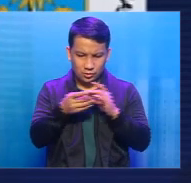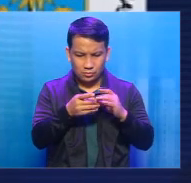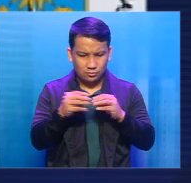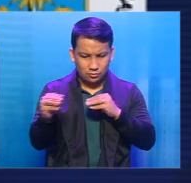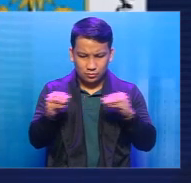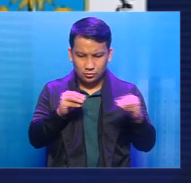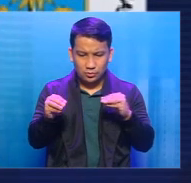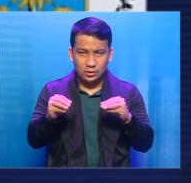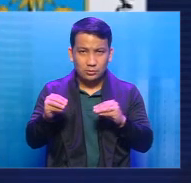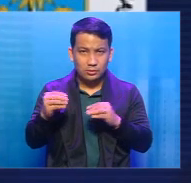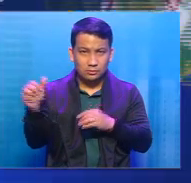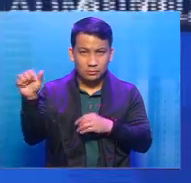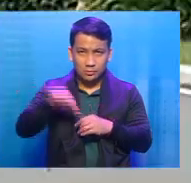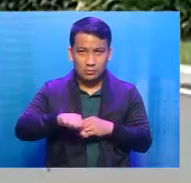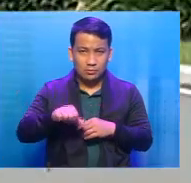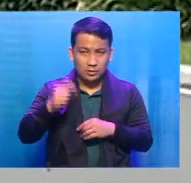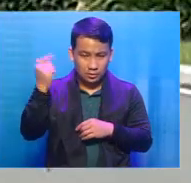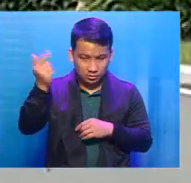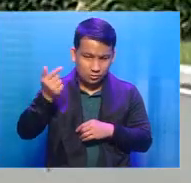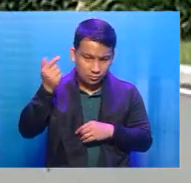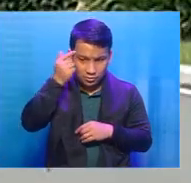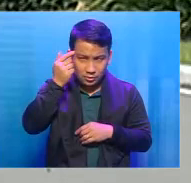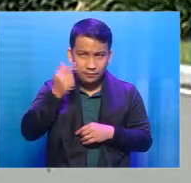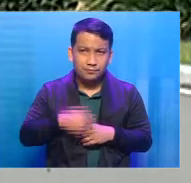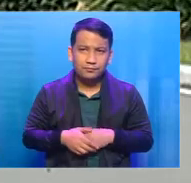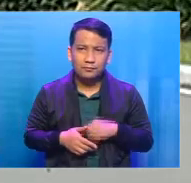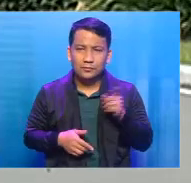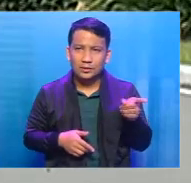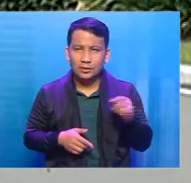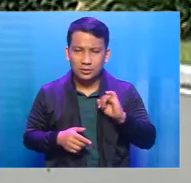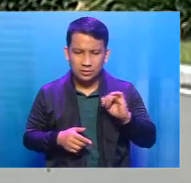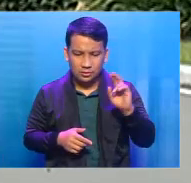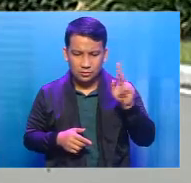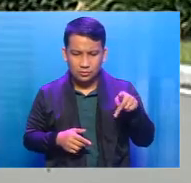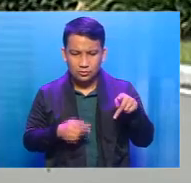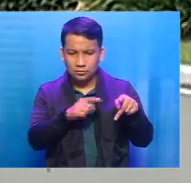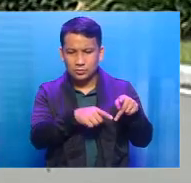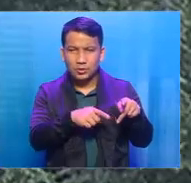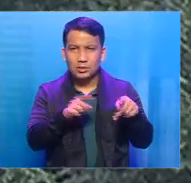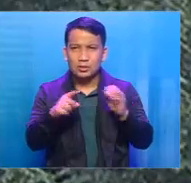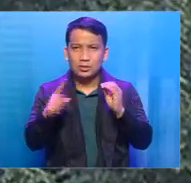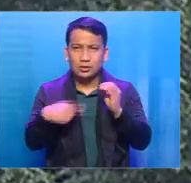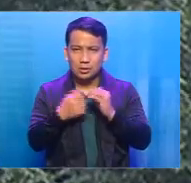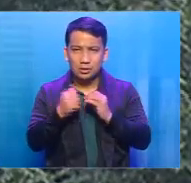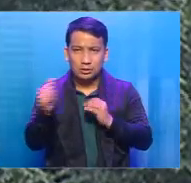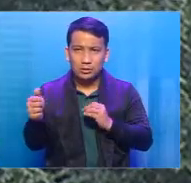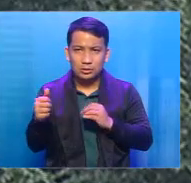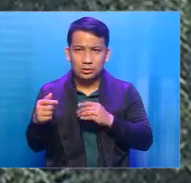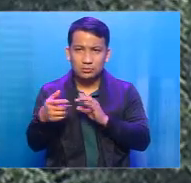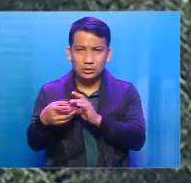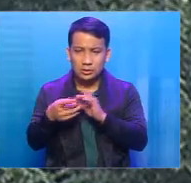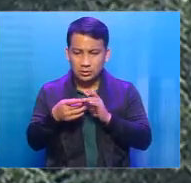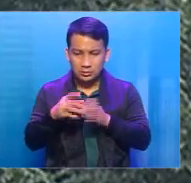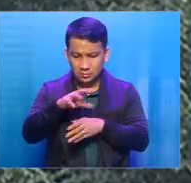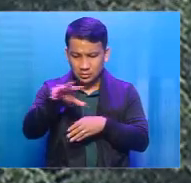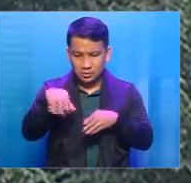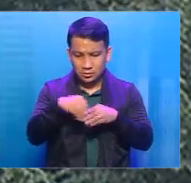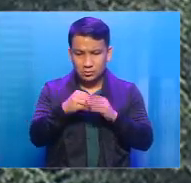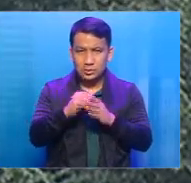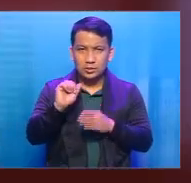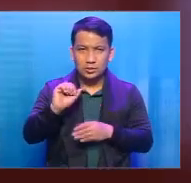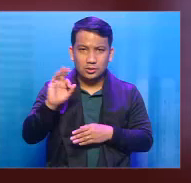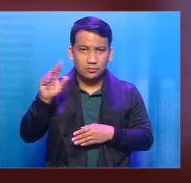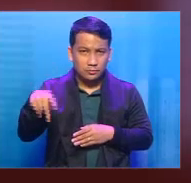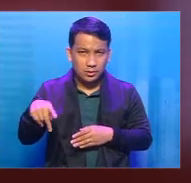naglalayong pabaksakin ng gobyerno. Pumalag din ng ilang alumni ng University of the Philippines sa pagsama sa kanila ng